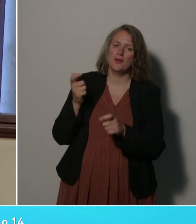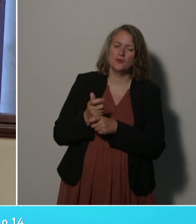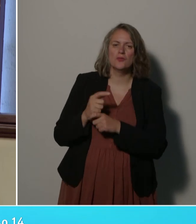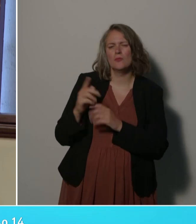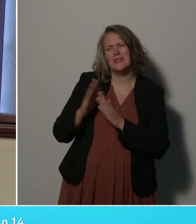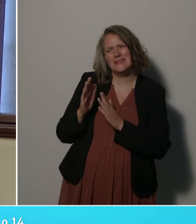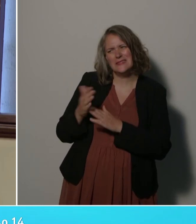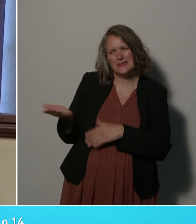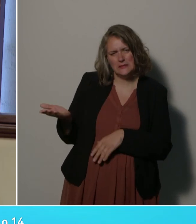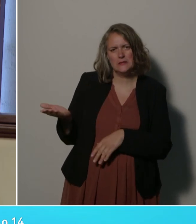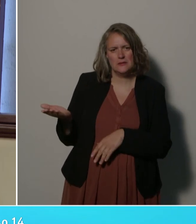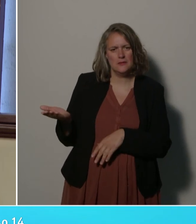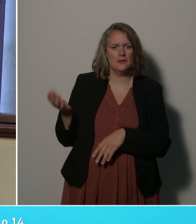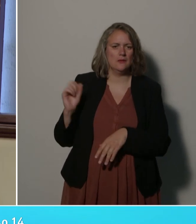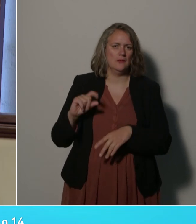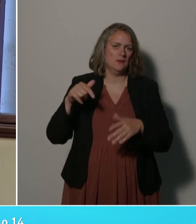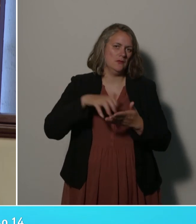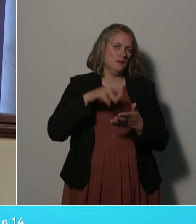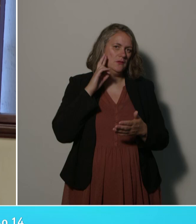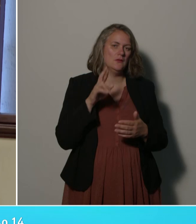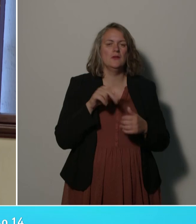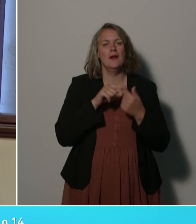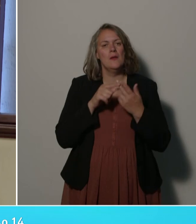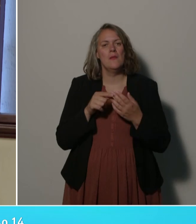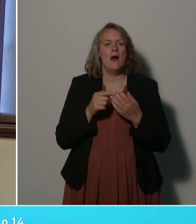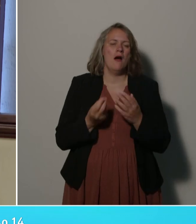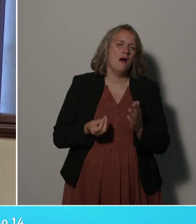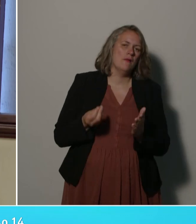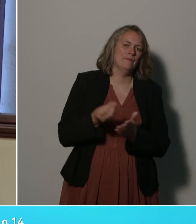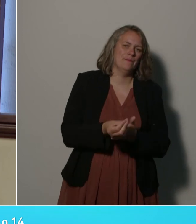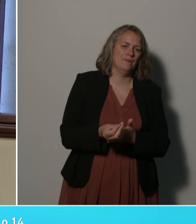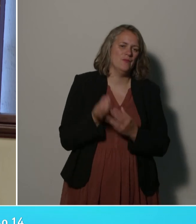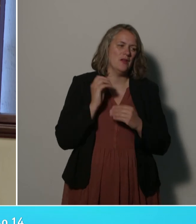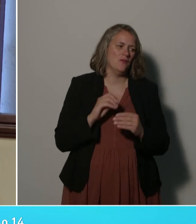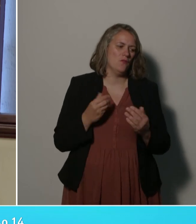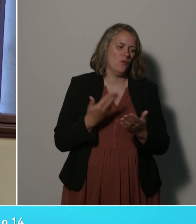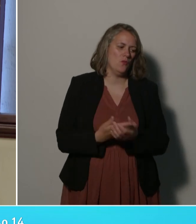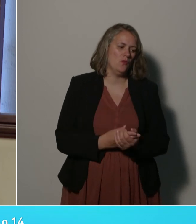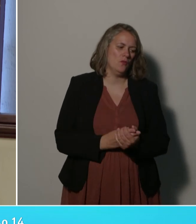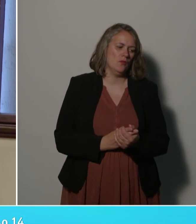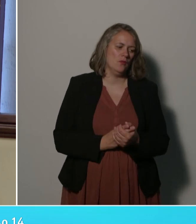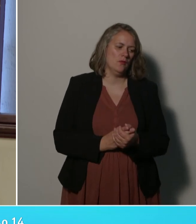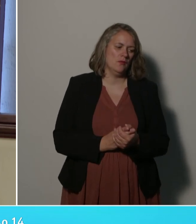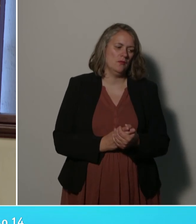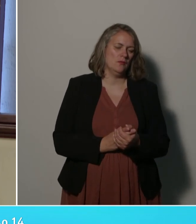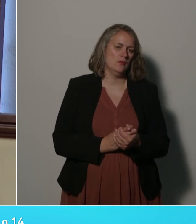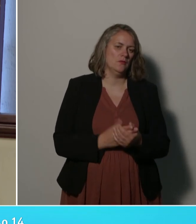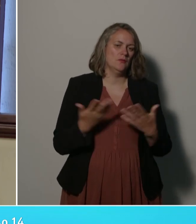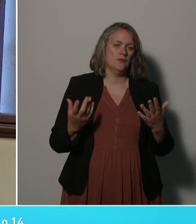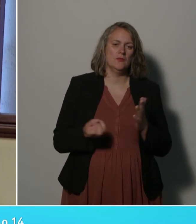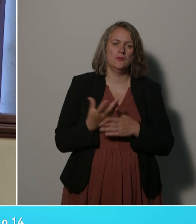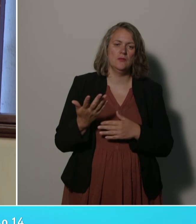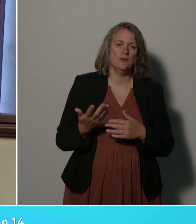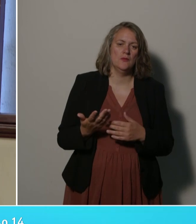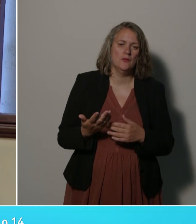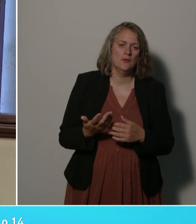doch noch mal bitten, vielleicht auch hier im Stadtrat 2, 3 Sätze dazu zu sagen. Oder wenn das jetzt so spontan nicht geht, vielleicht Herrn Wolfrum